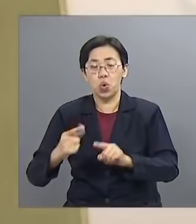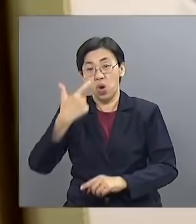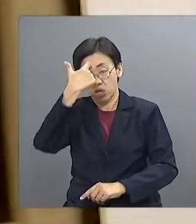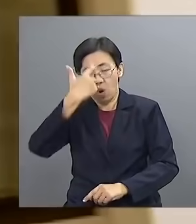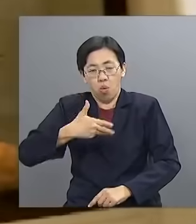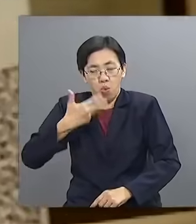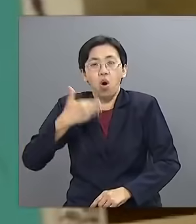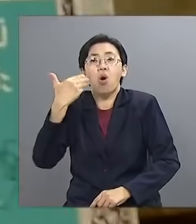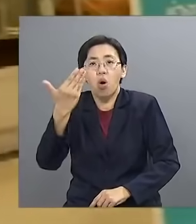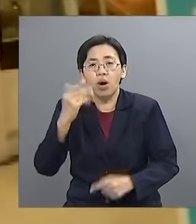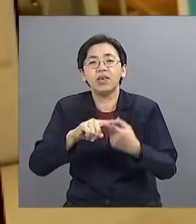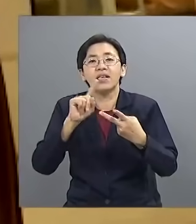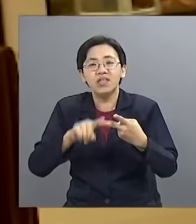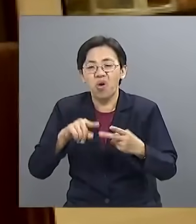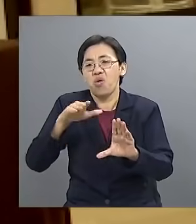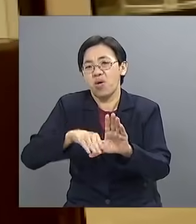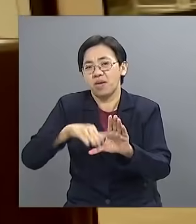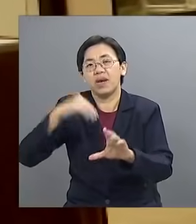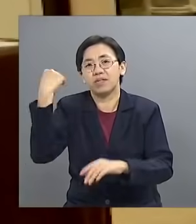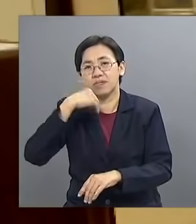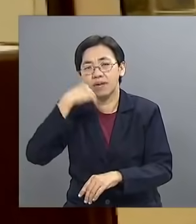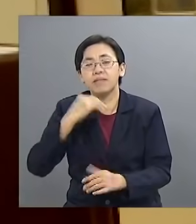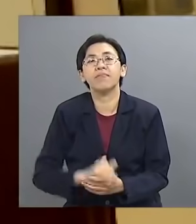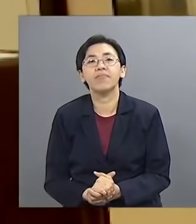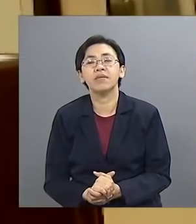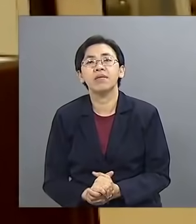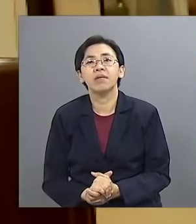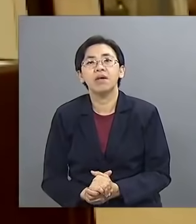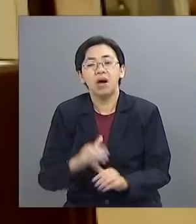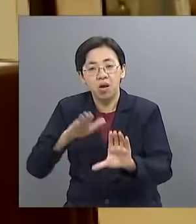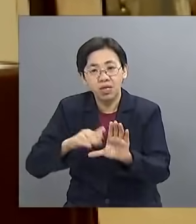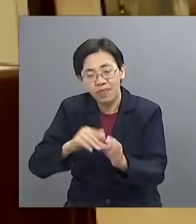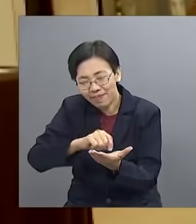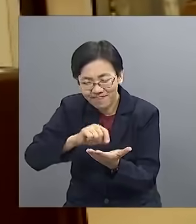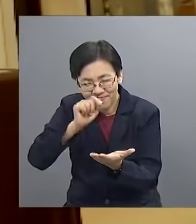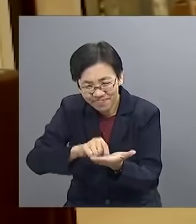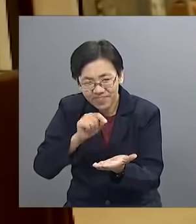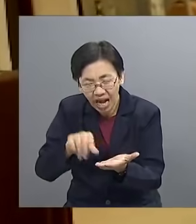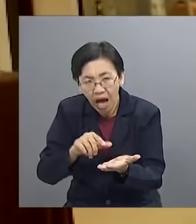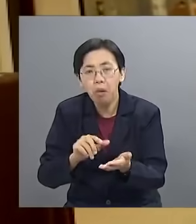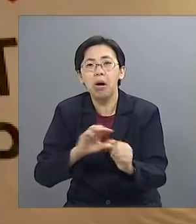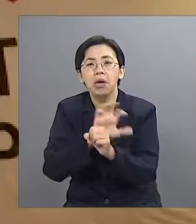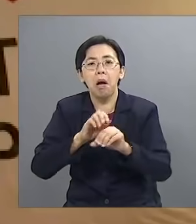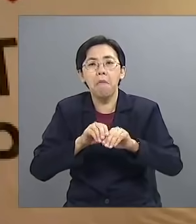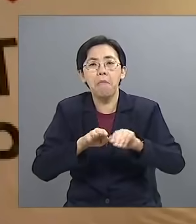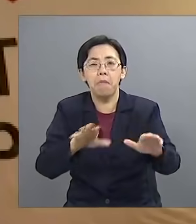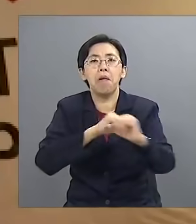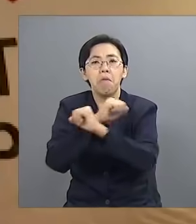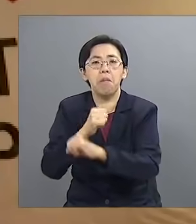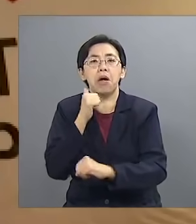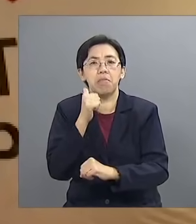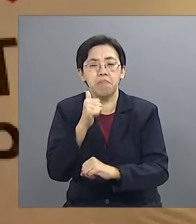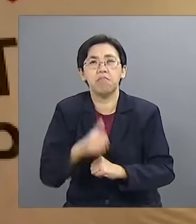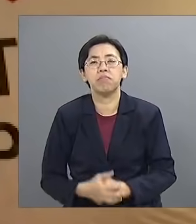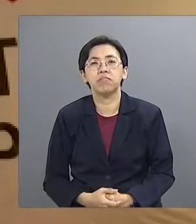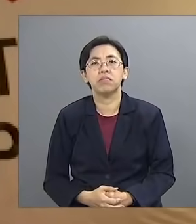และลงทะเบียนเข้าออกทุกครั้งเพื่อเป็นการป้องกันการนำเชื้อโควิด-19 มาแพร่ระบาดได้ ในแผนเชิง